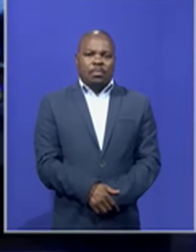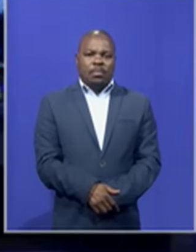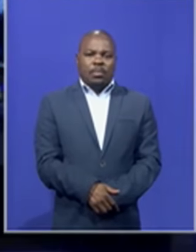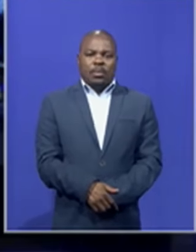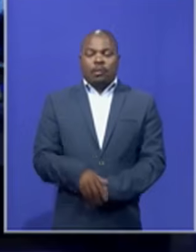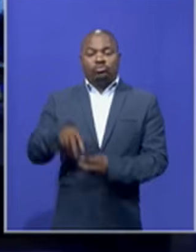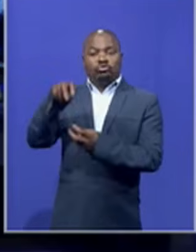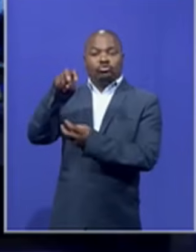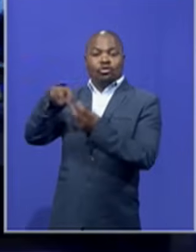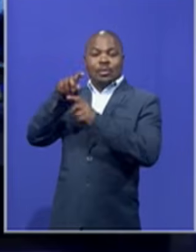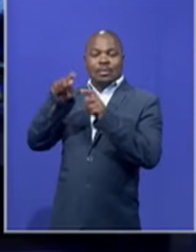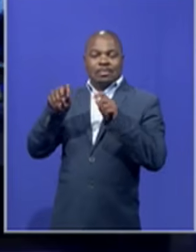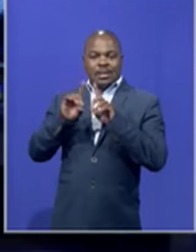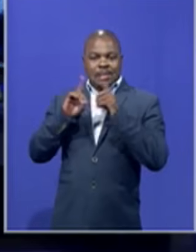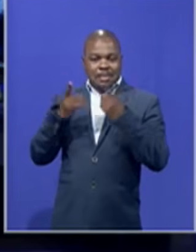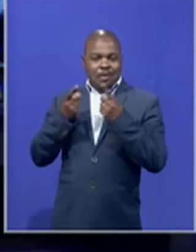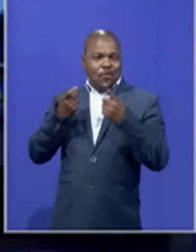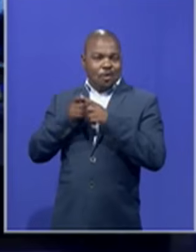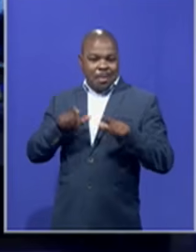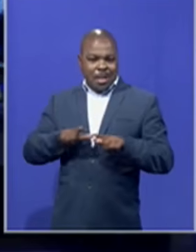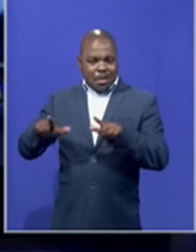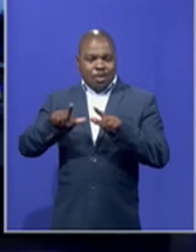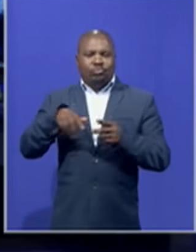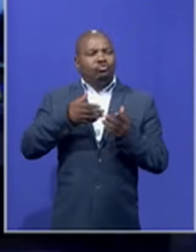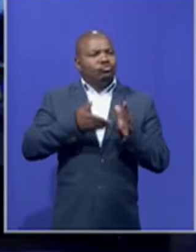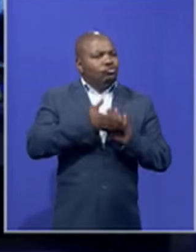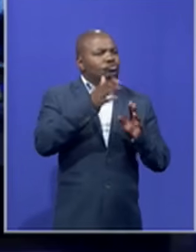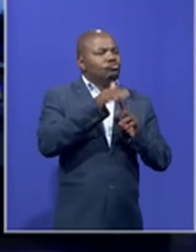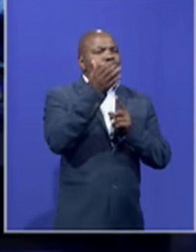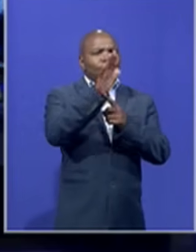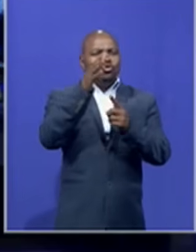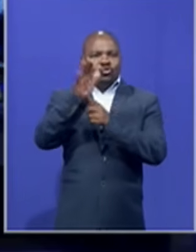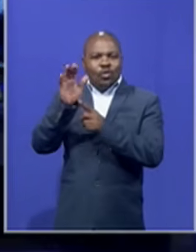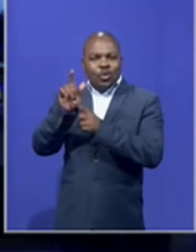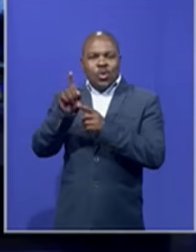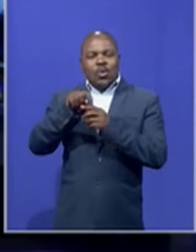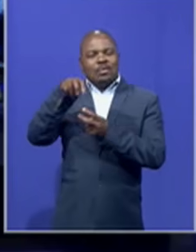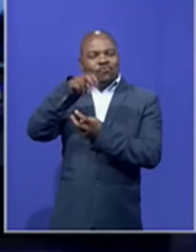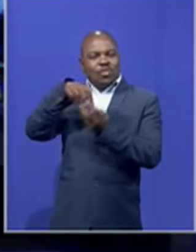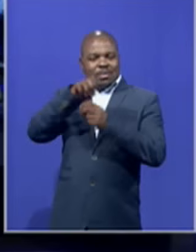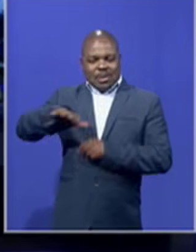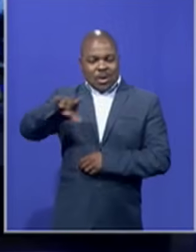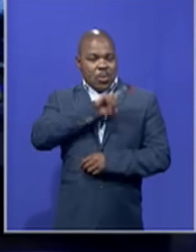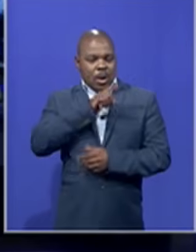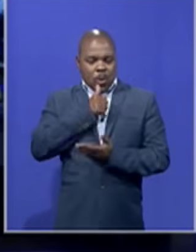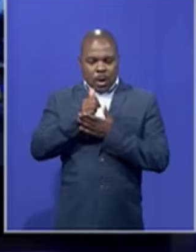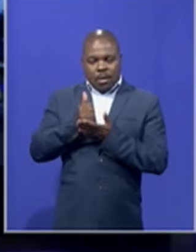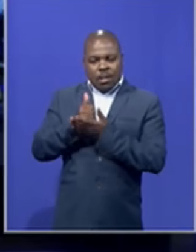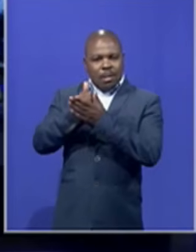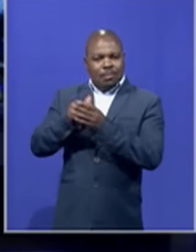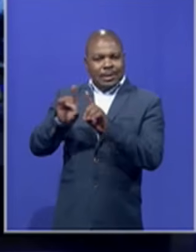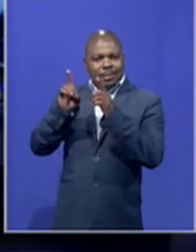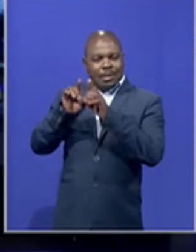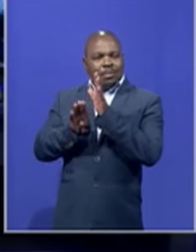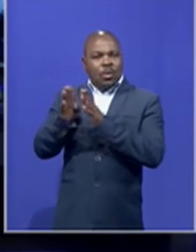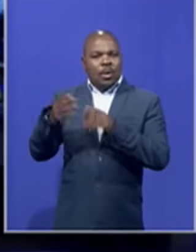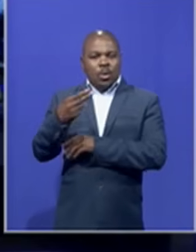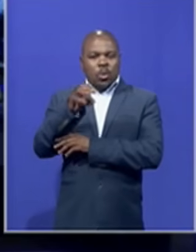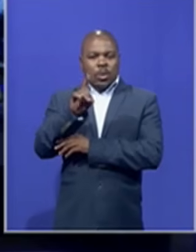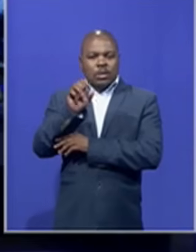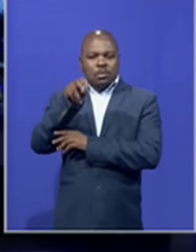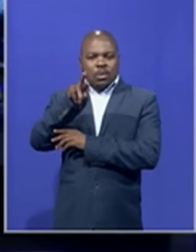Lekala la bohahlaudi provinseng ya Limpopo le kene letsholong la ho pepesa dibaka tsa bohahlaudi ka sepheo sa ho ntlafatsa lekala lena toropong e nyane ya